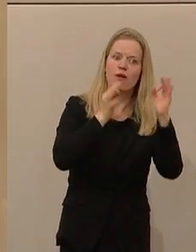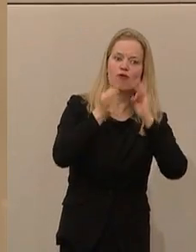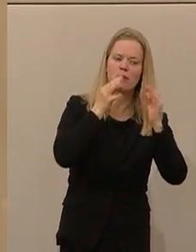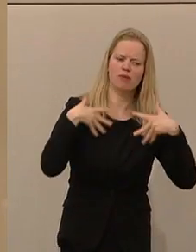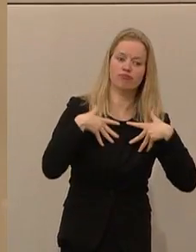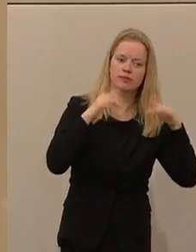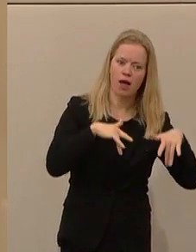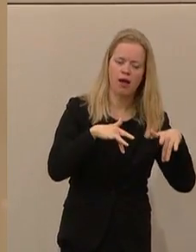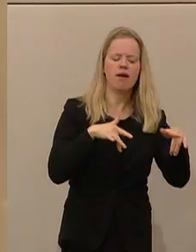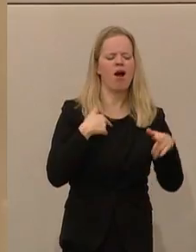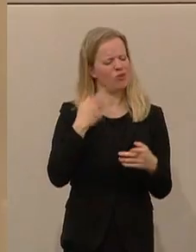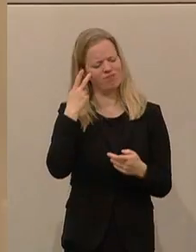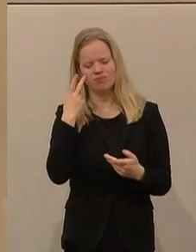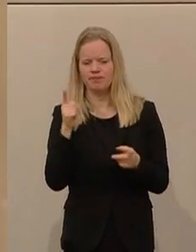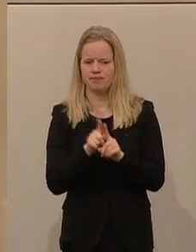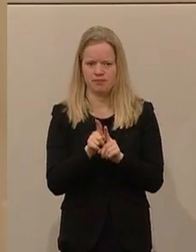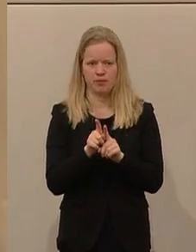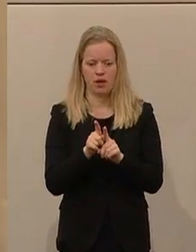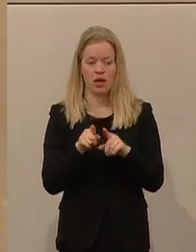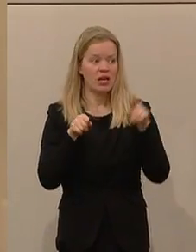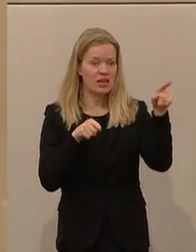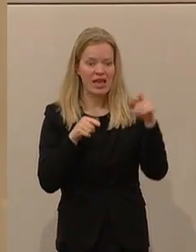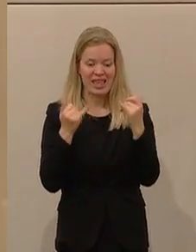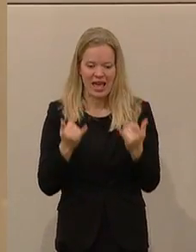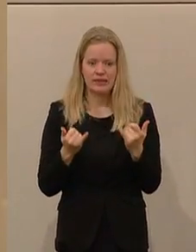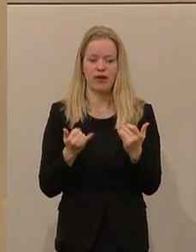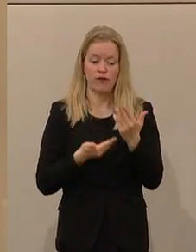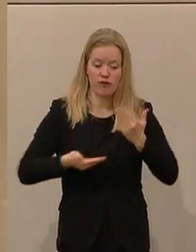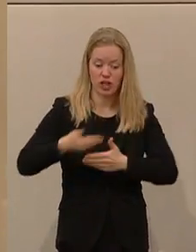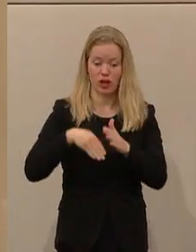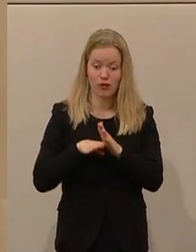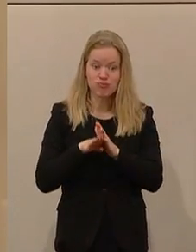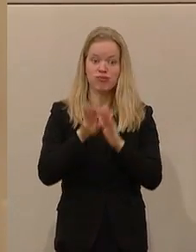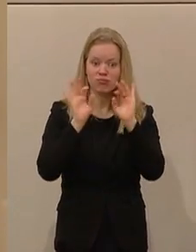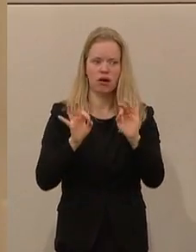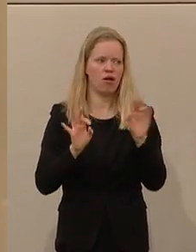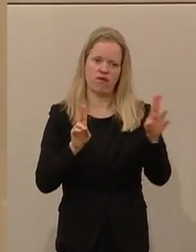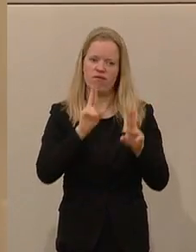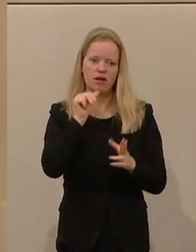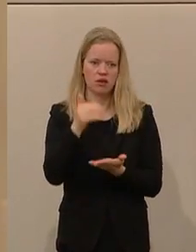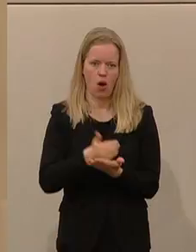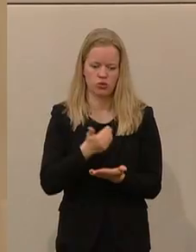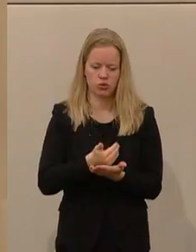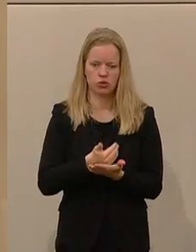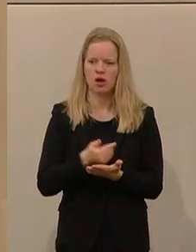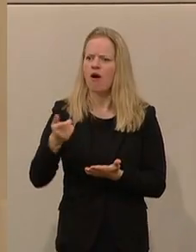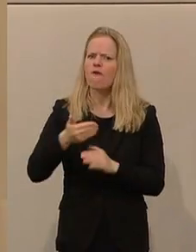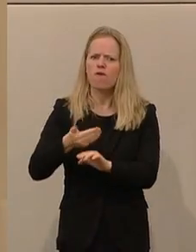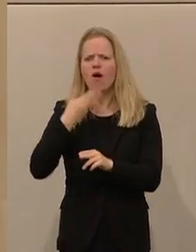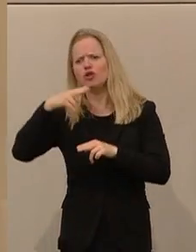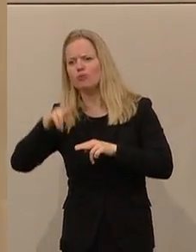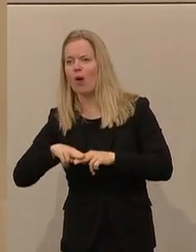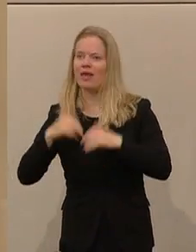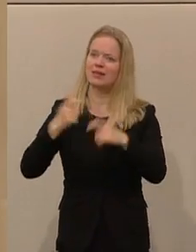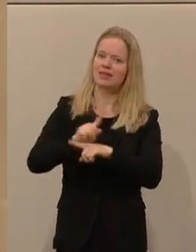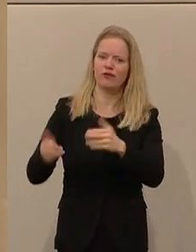sie nutzen die Gunst der Stunde in keinster Weise. Also das, was sehr vollmundig versprochen wurde, Zeit für Neues, das wurde,